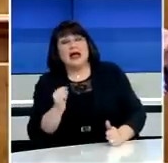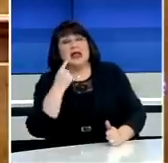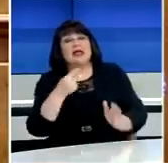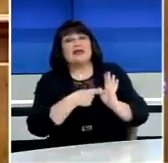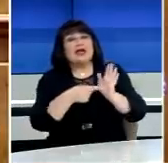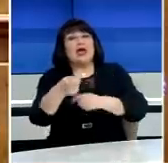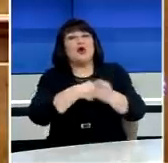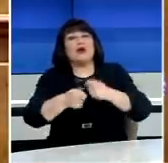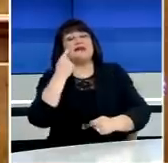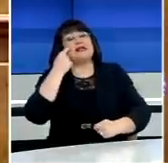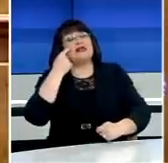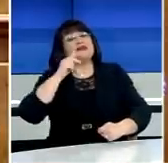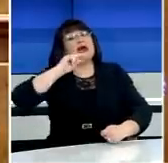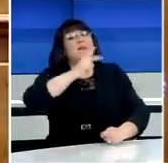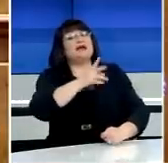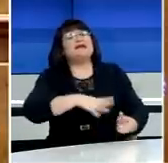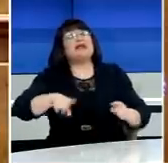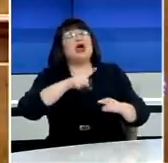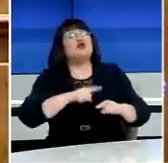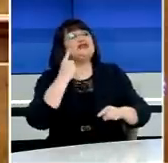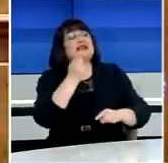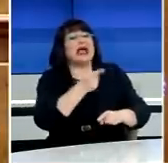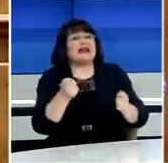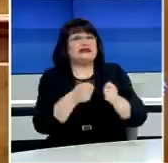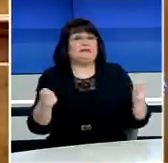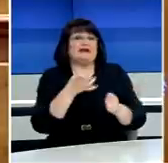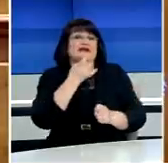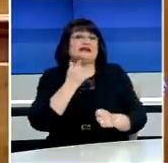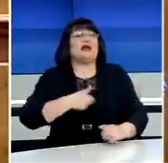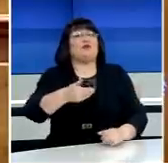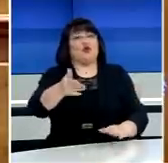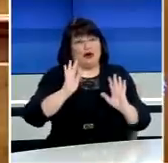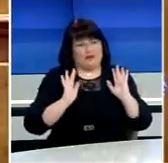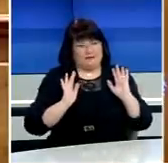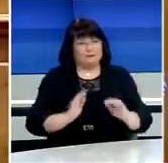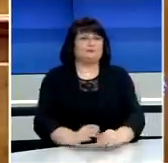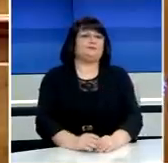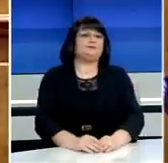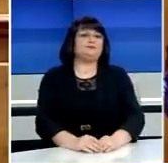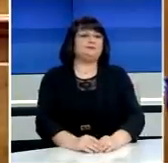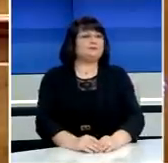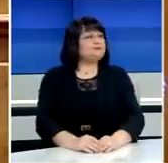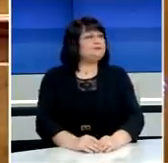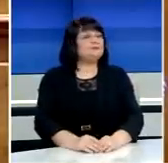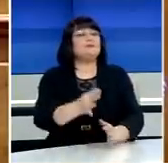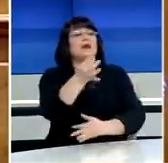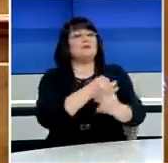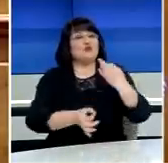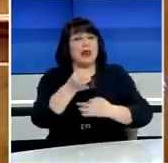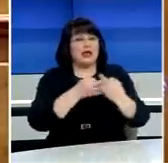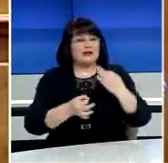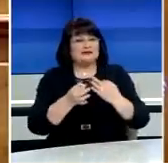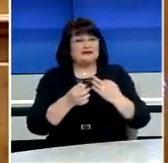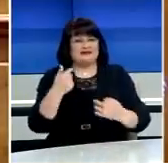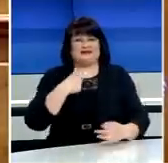θα είναι η απάντηση του ελληνικού λαού. Πάμε παρακάτω. Μου λέτε πώς